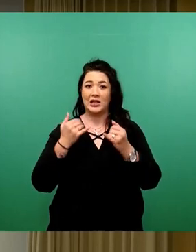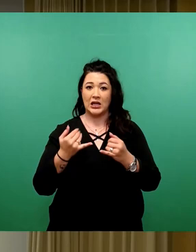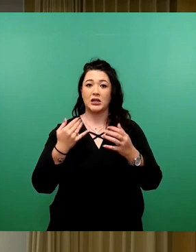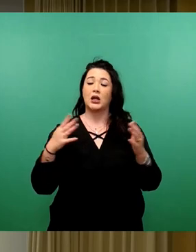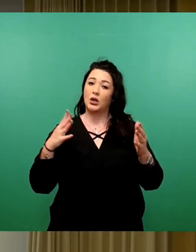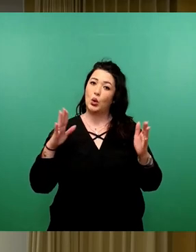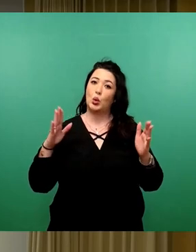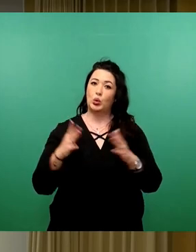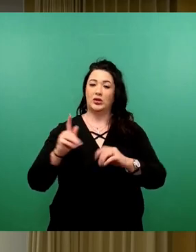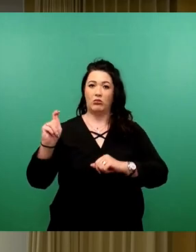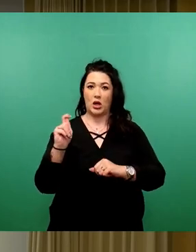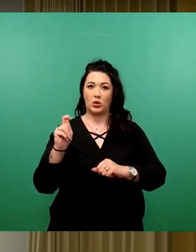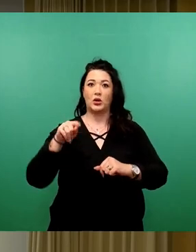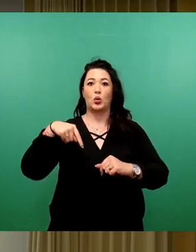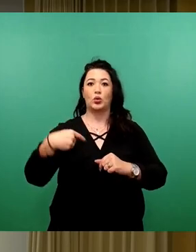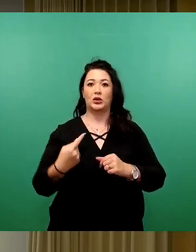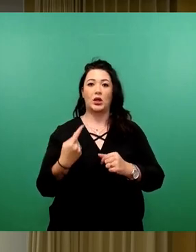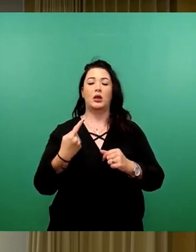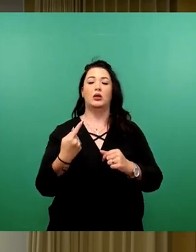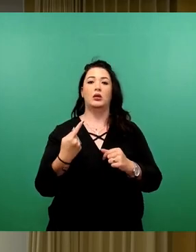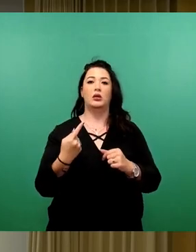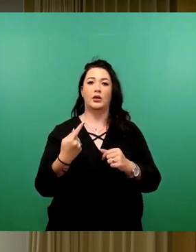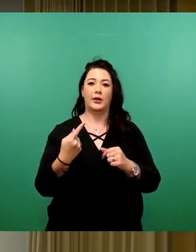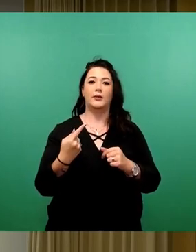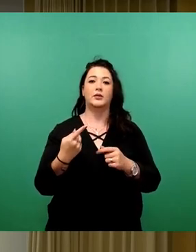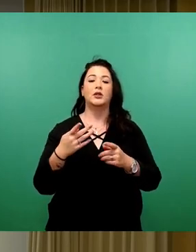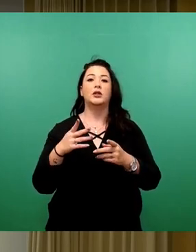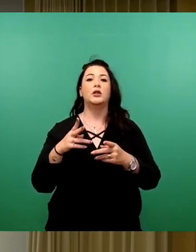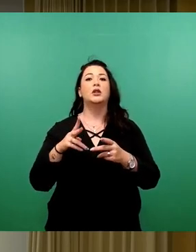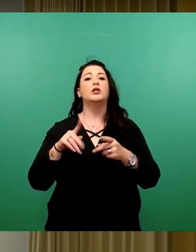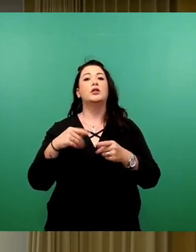dann setzen wir mit der Abstimmung fort.